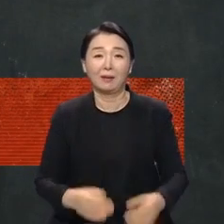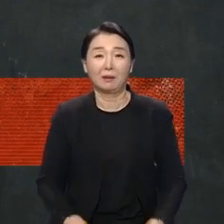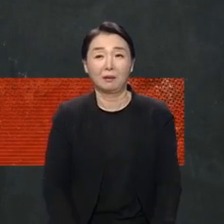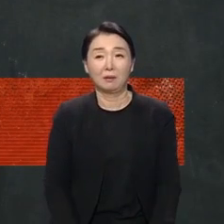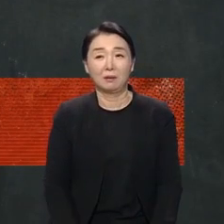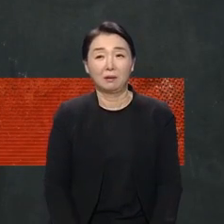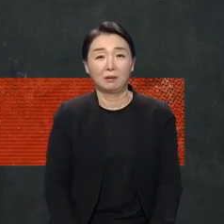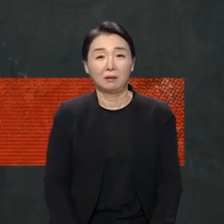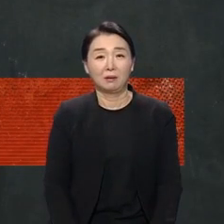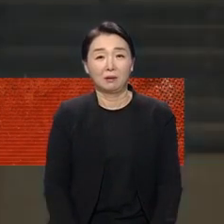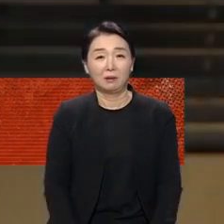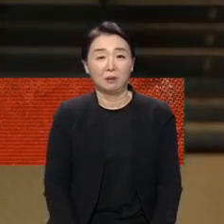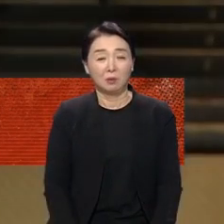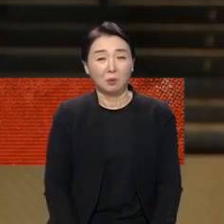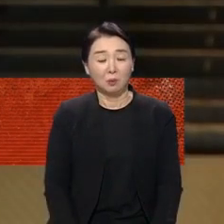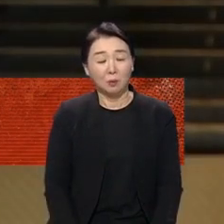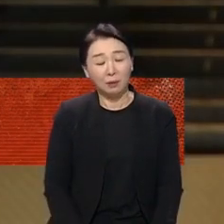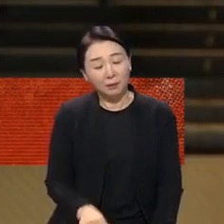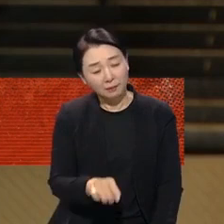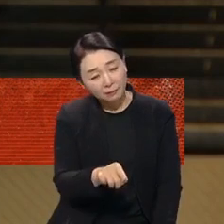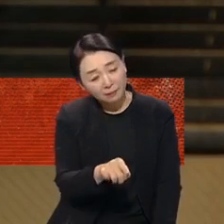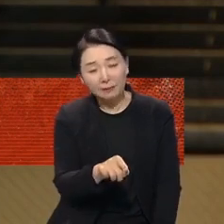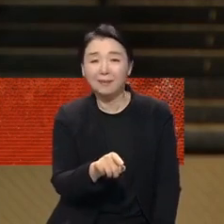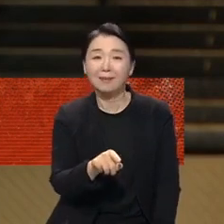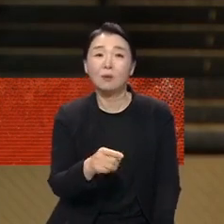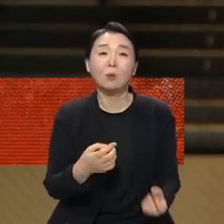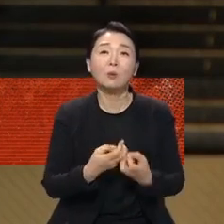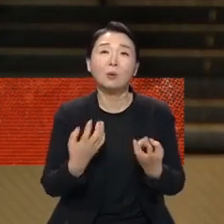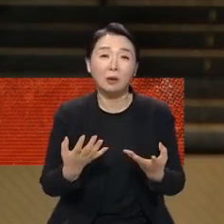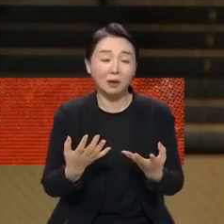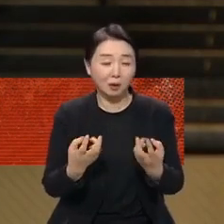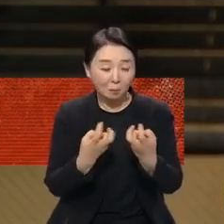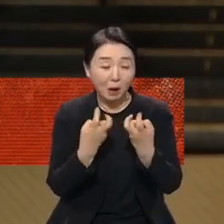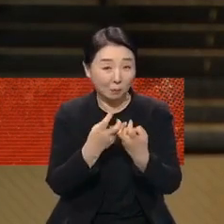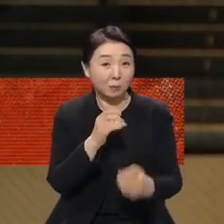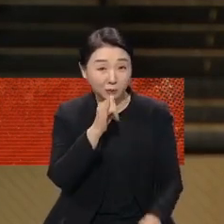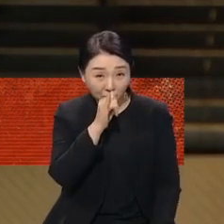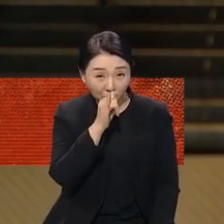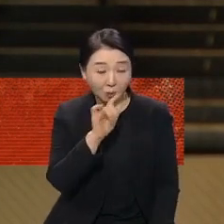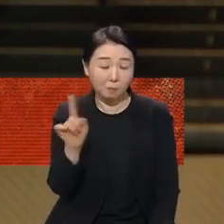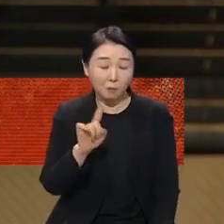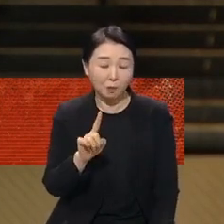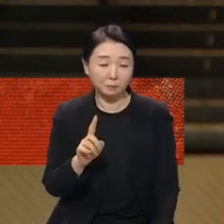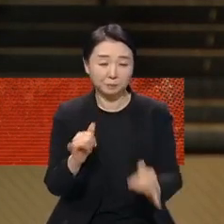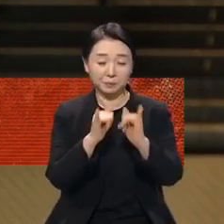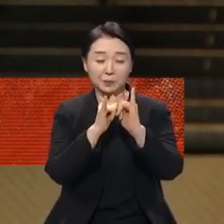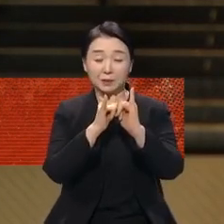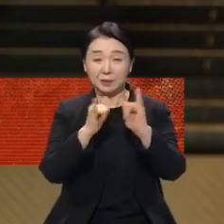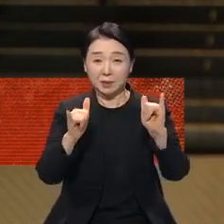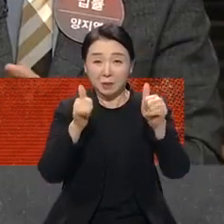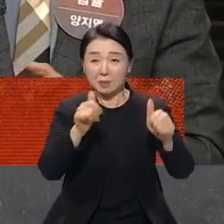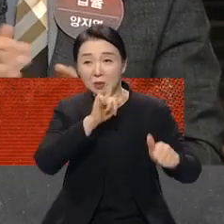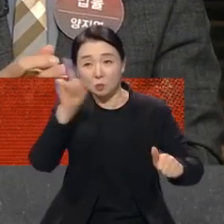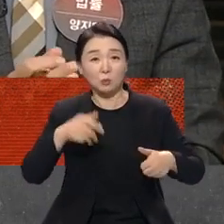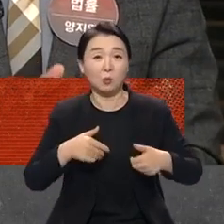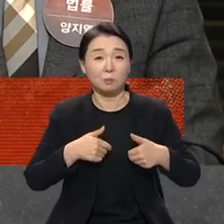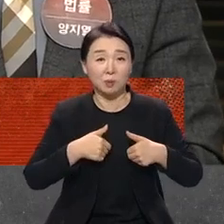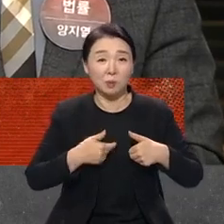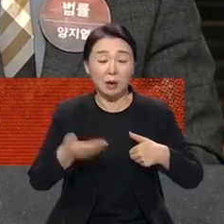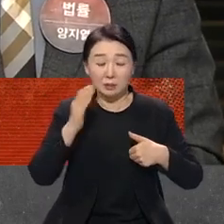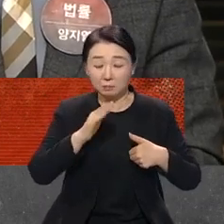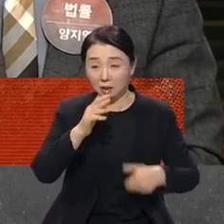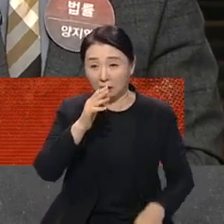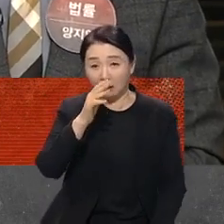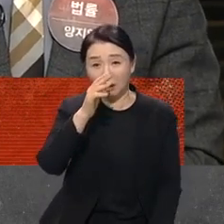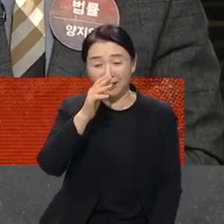좀 어렵게 느껴지실 수밖에 없긴 한데요 방법이 없는 건 아닙니다 그러니까 민사 소송을 할 수밖에 없어요 근데 이건 뭐 변호사를 선임할